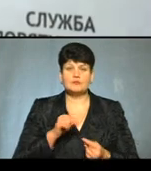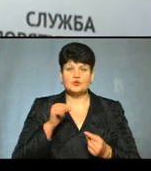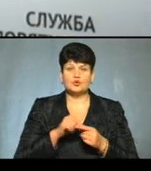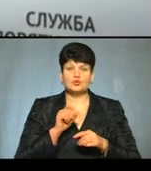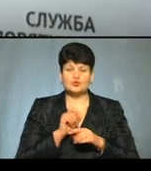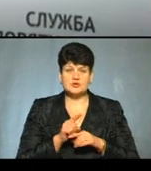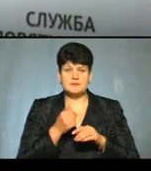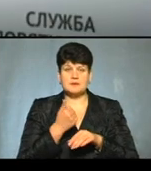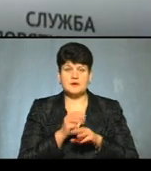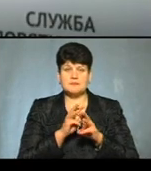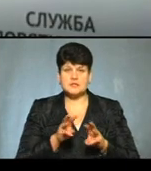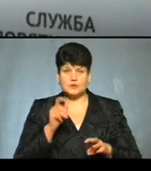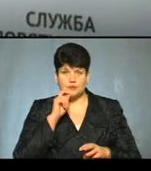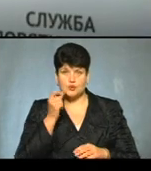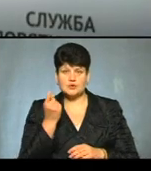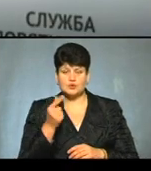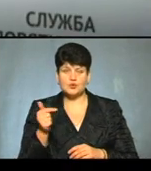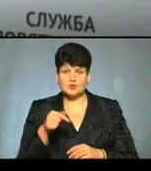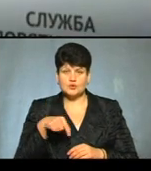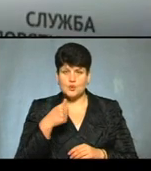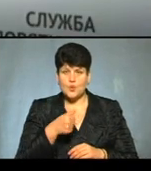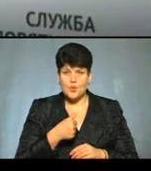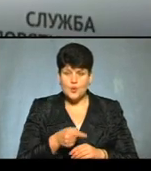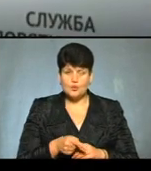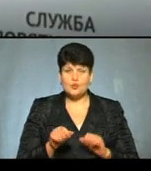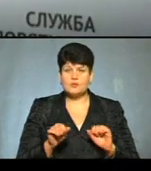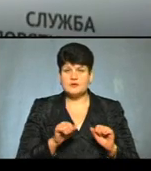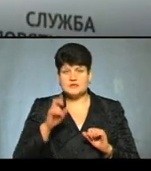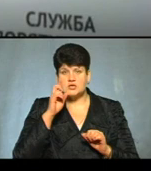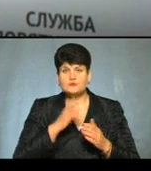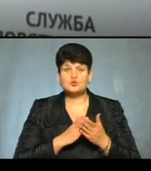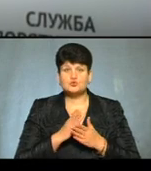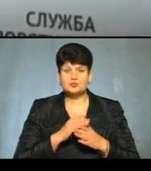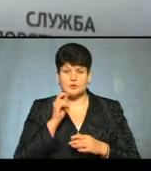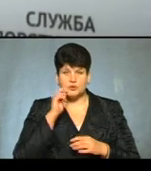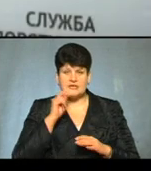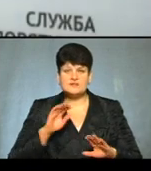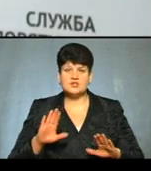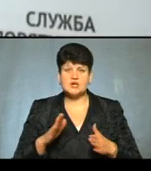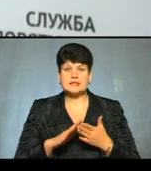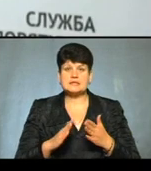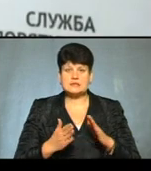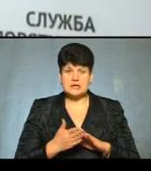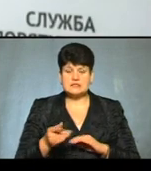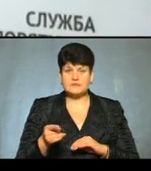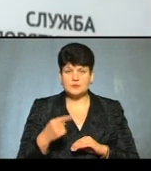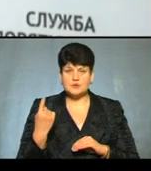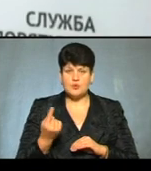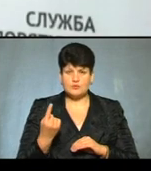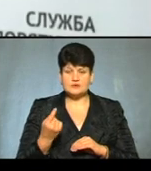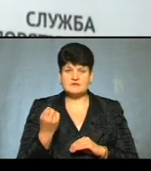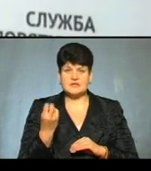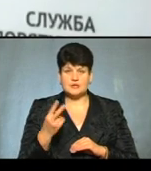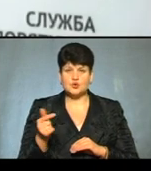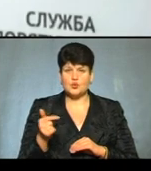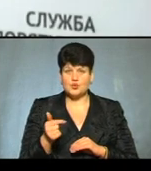Відповідно до доручення прем'єр-міністра України від 11 грудня цього року, управлінням Державної служби України з надзвичайних ситуацій у Тернопільській